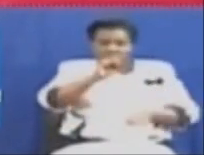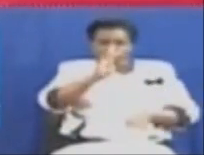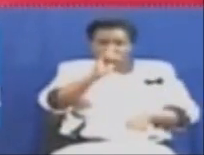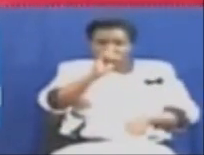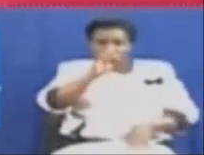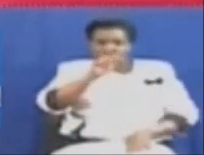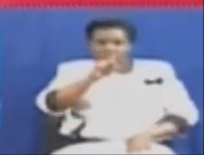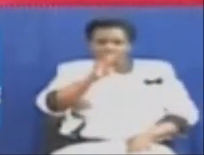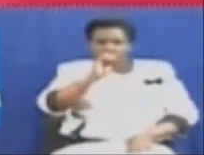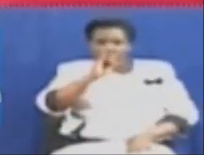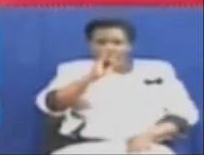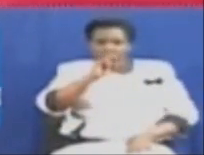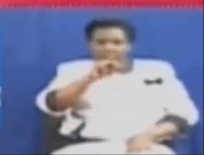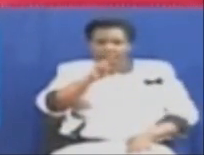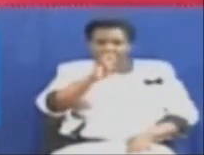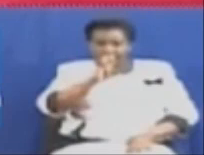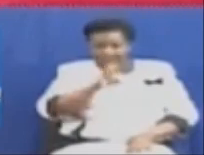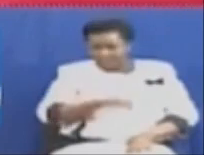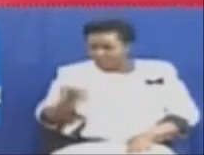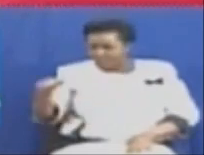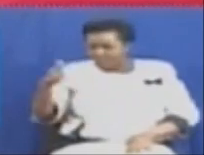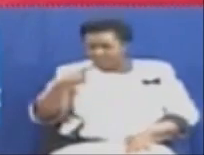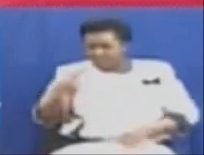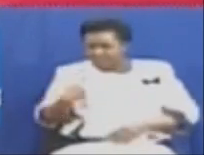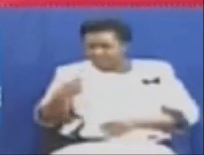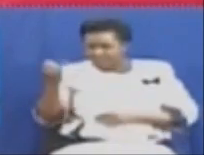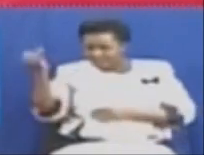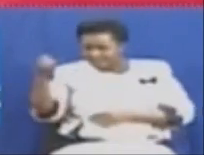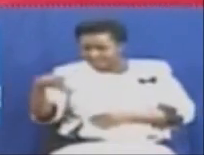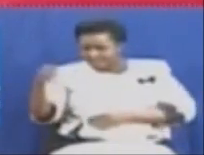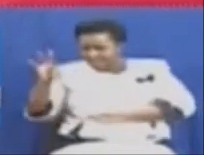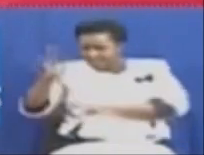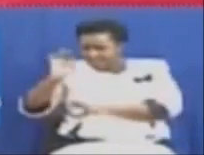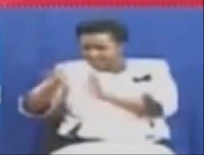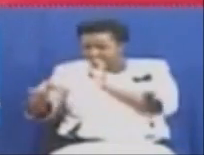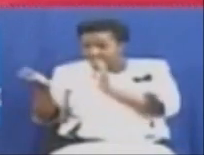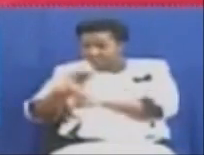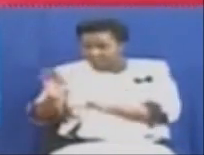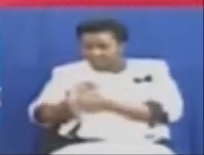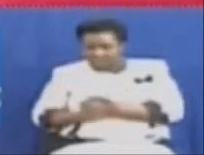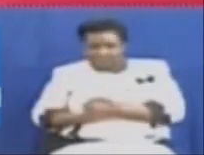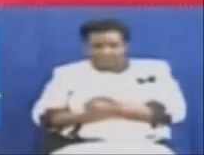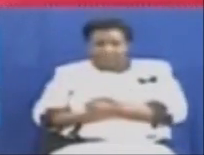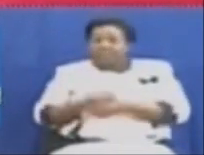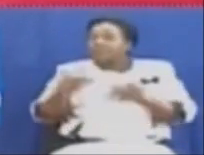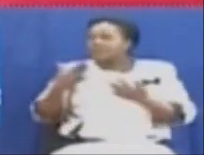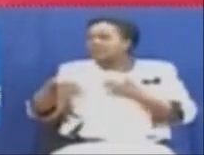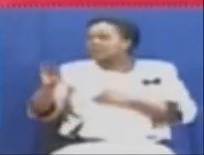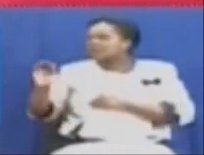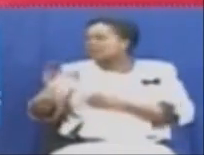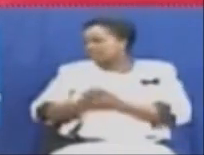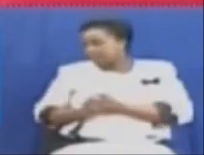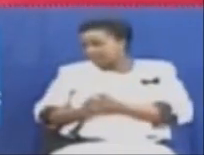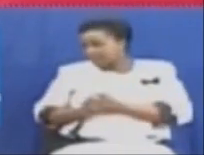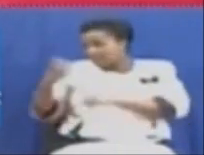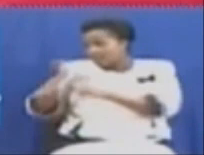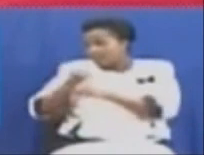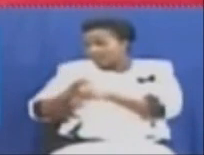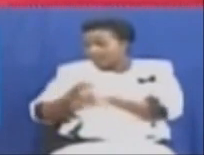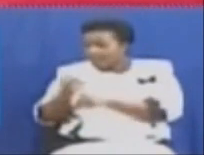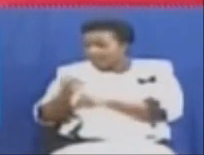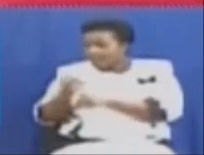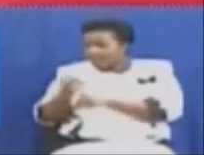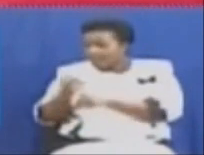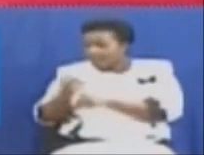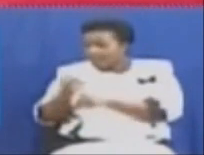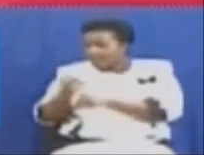vizuri. Na Mheshimiwa mbunge amekuwa akiupigania kwa sababu adha ambayo imekuwa ikipatikana kila wakati mvua zinaponyesha mafuriko